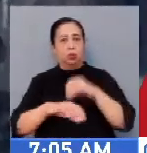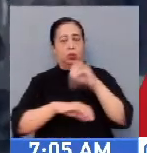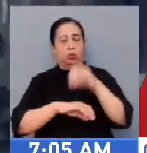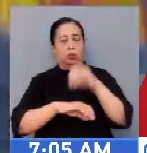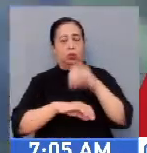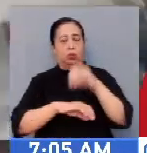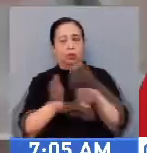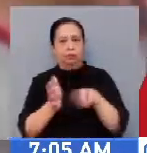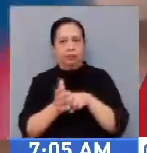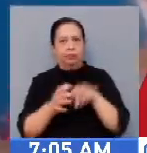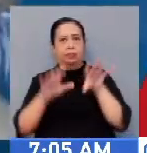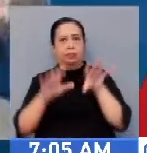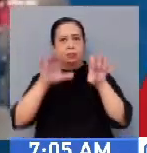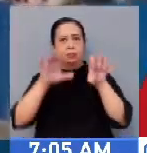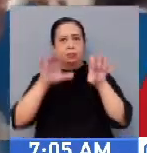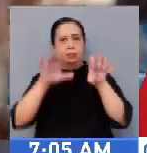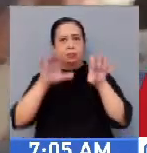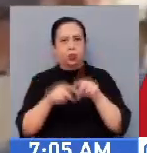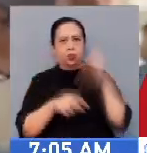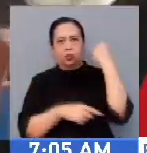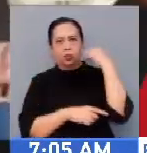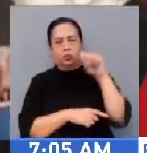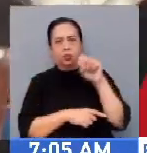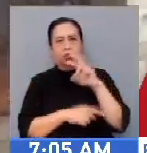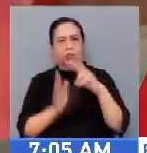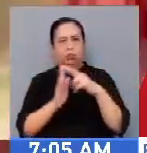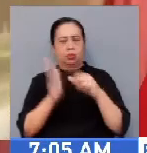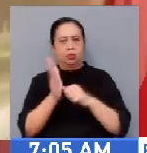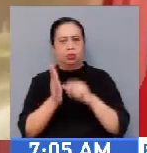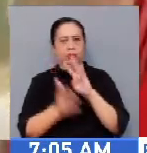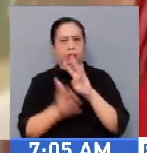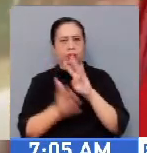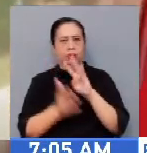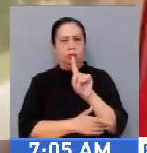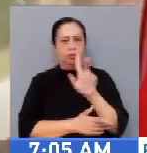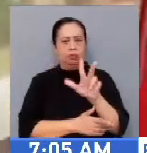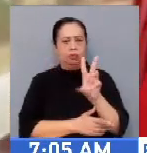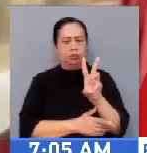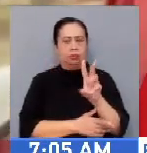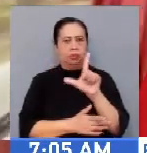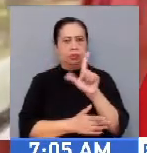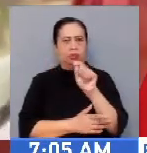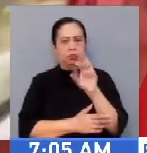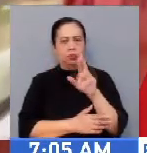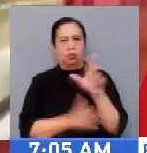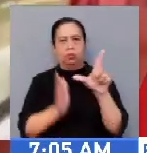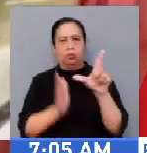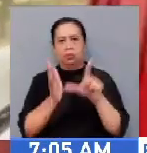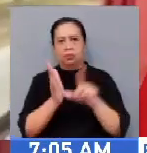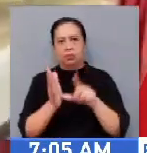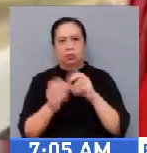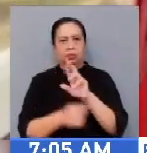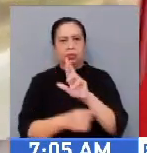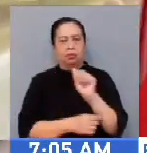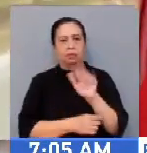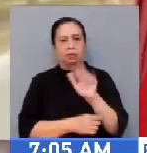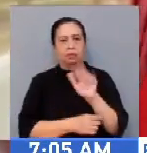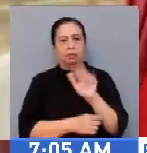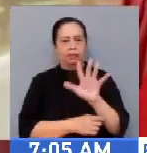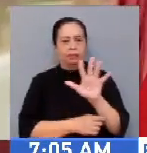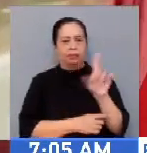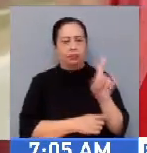sa mga nagbabiolate ng RA 4136 LTO Land Traffic Laws at RA 8551 Seatbelt